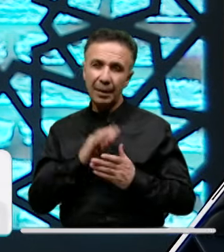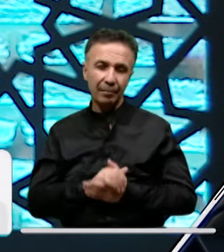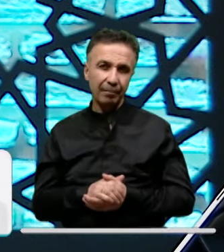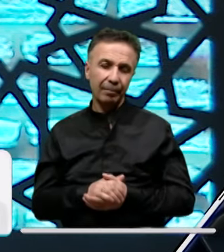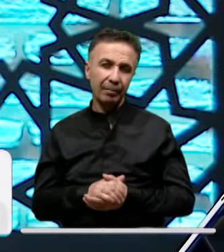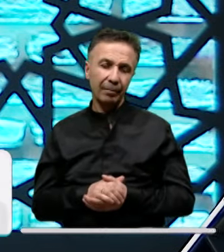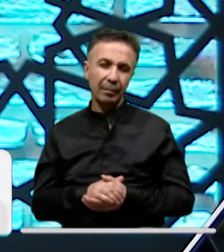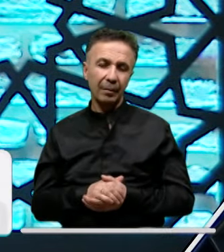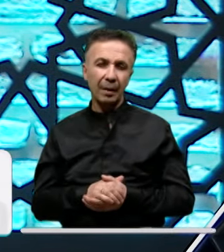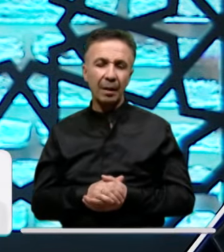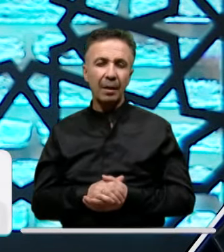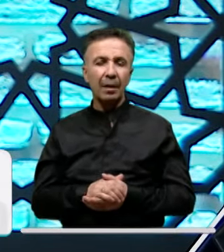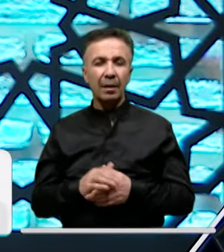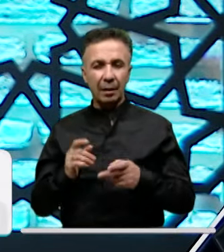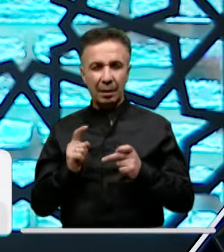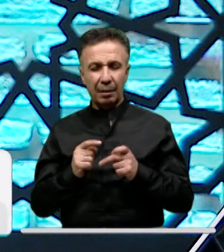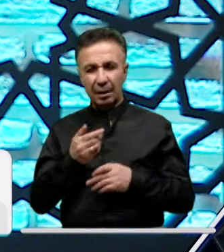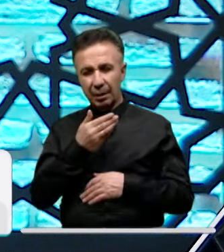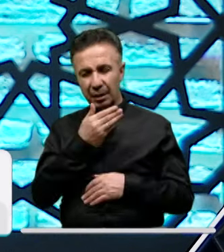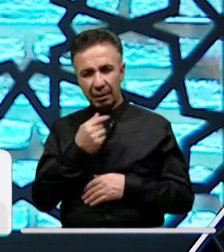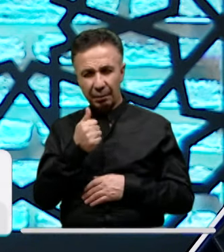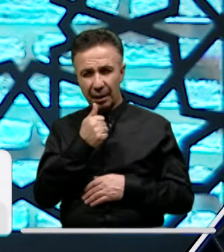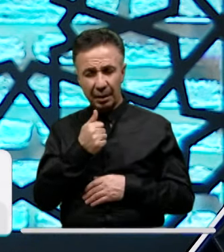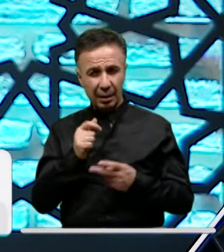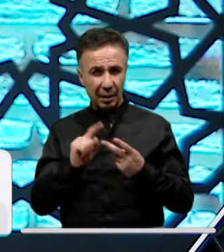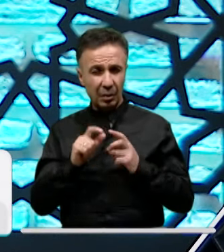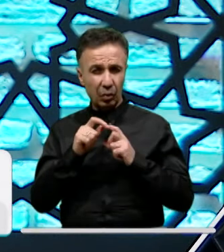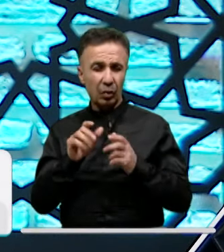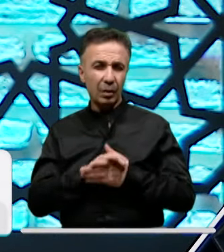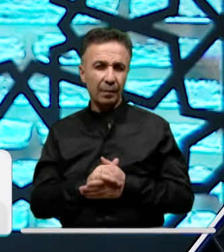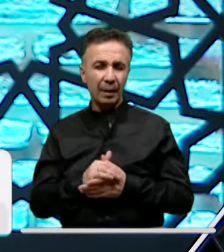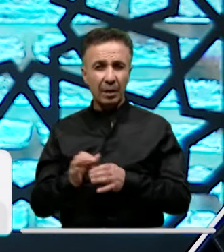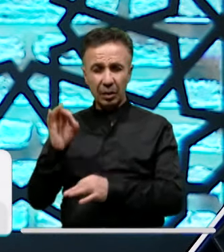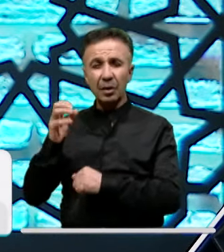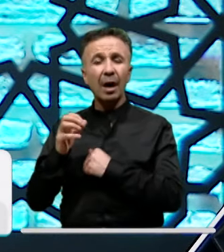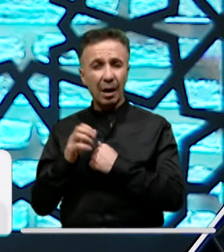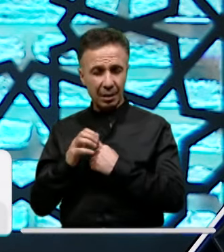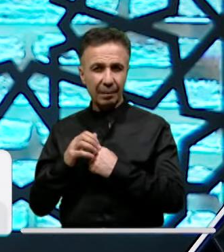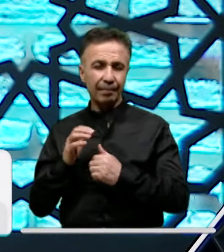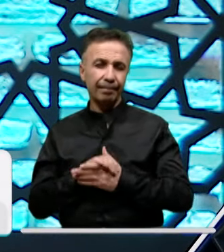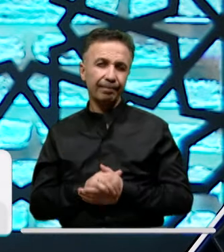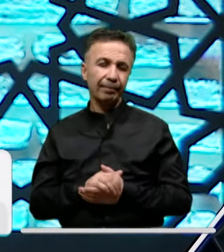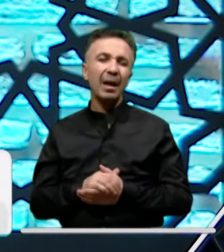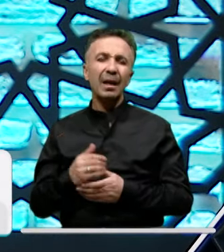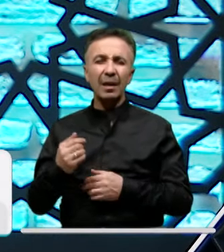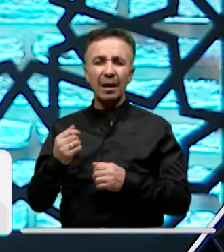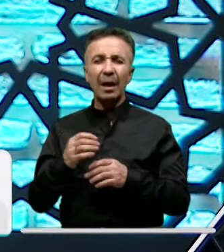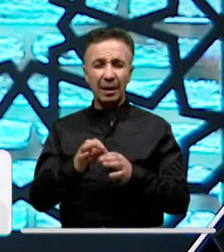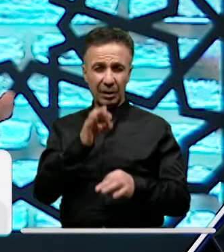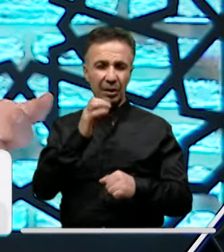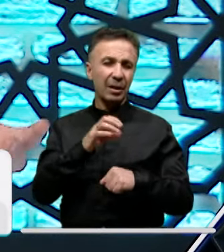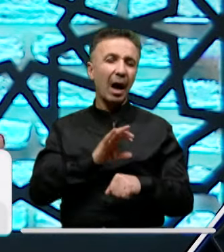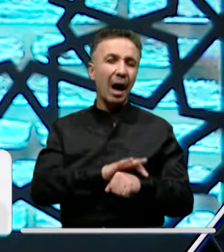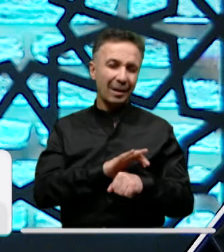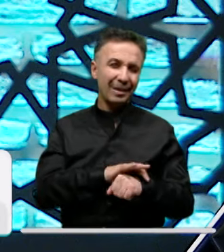İnşallah. Ramazan Bey'in ilk sorusu da şuydu. Kişi hasta, yani bu belki hani ortalığın